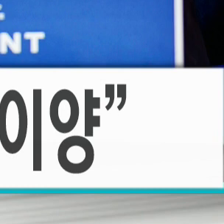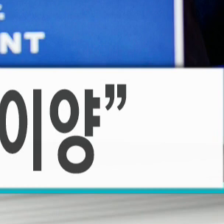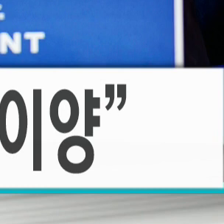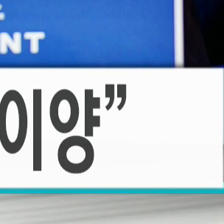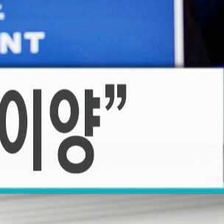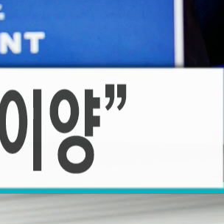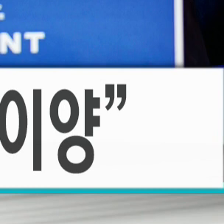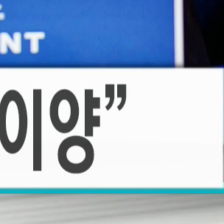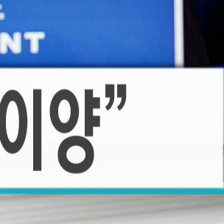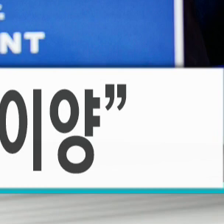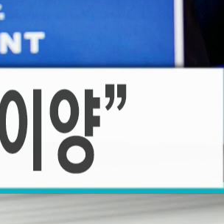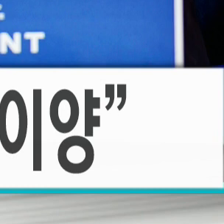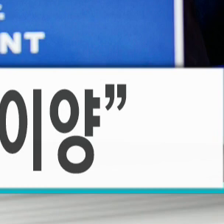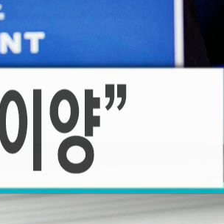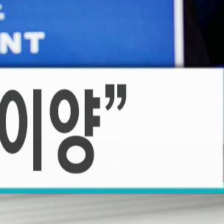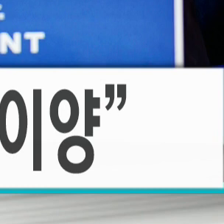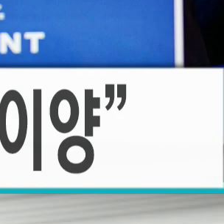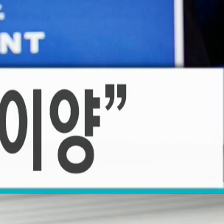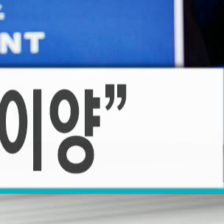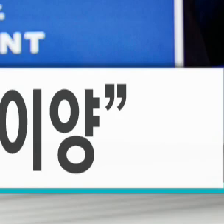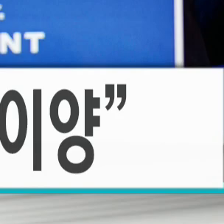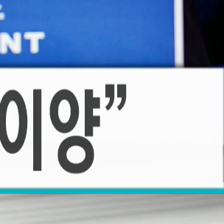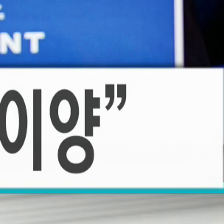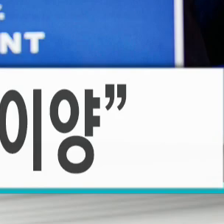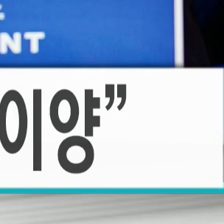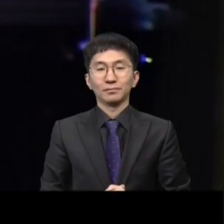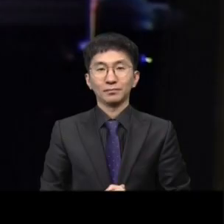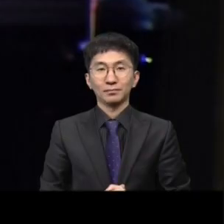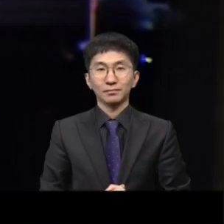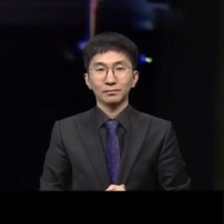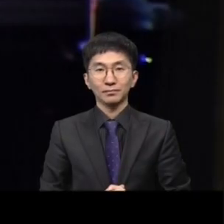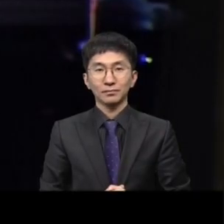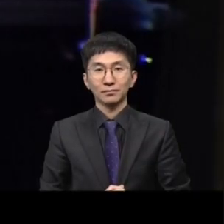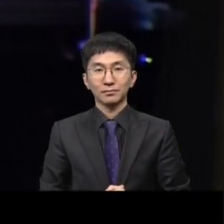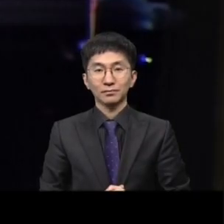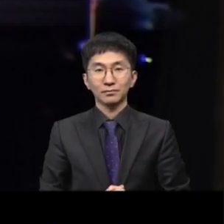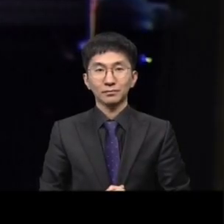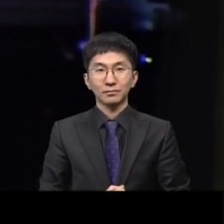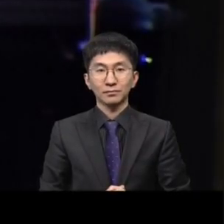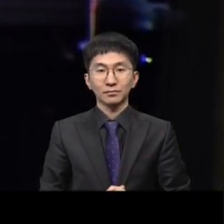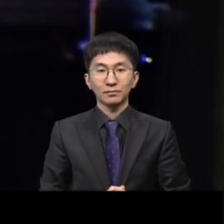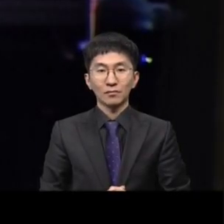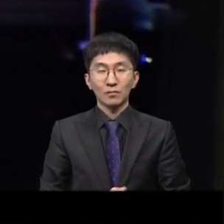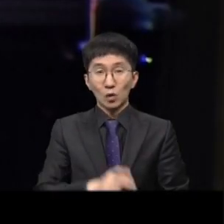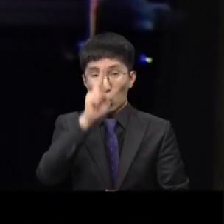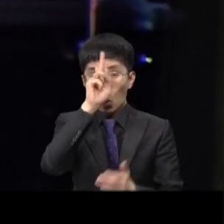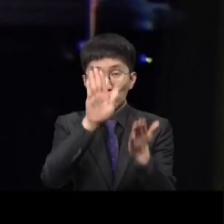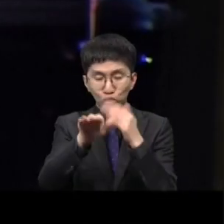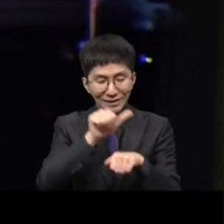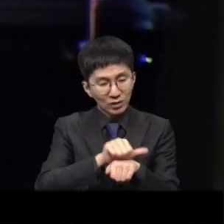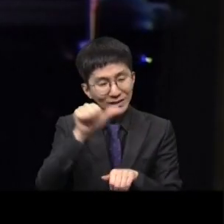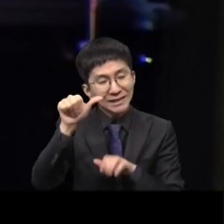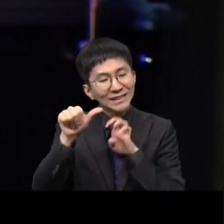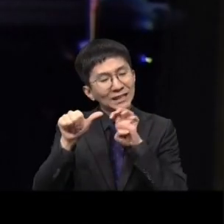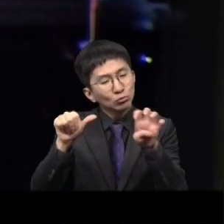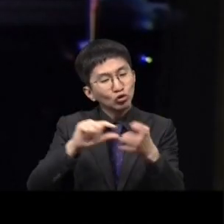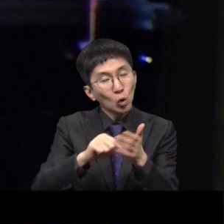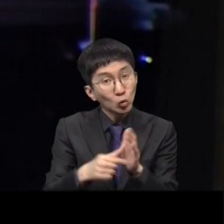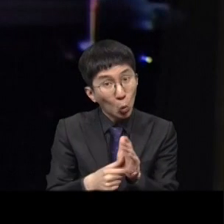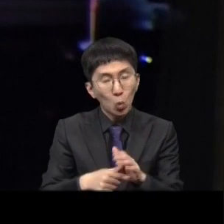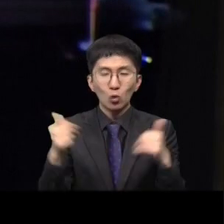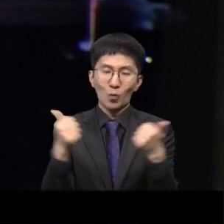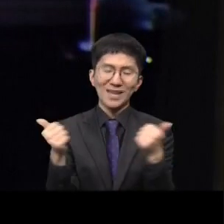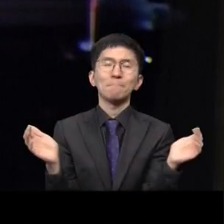말했습니다. 이 소식은 김윤수 특파원이 보도하겠습니다. 네, 오후 5시 40분쯤 상원 합동